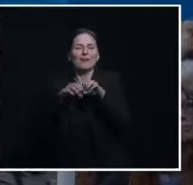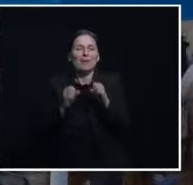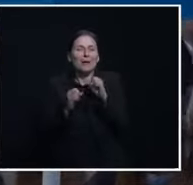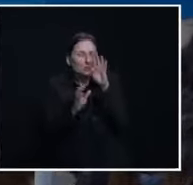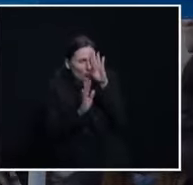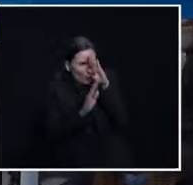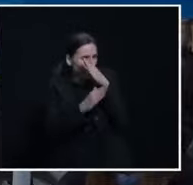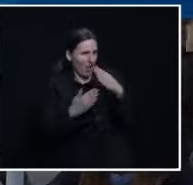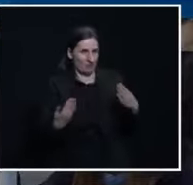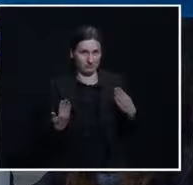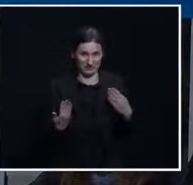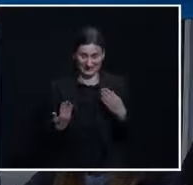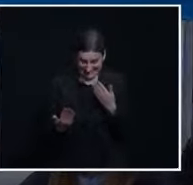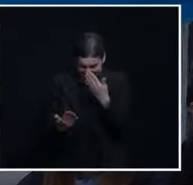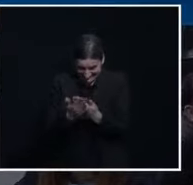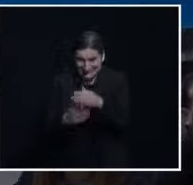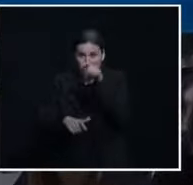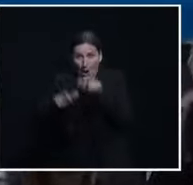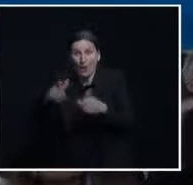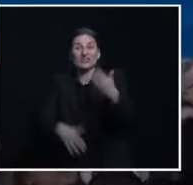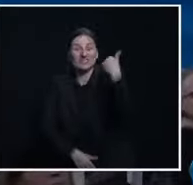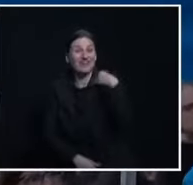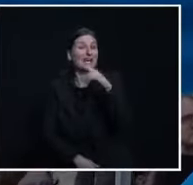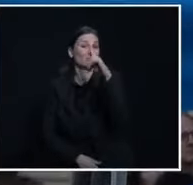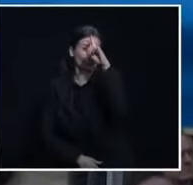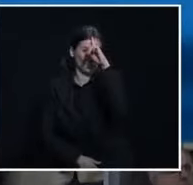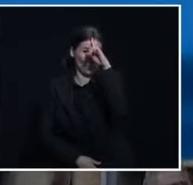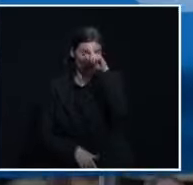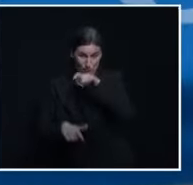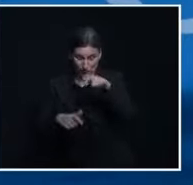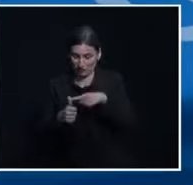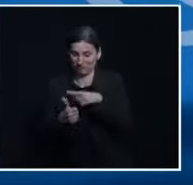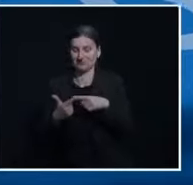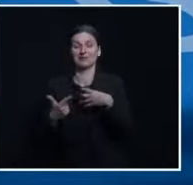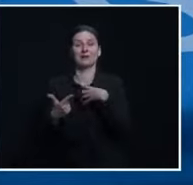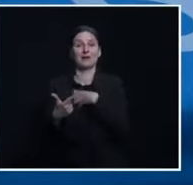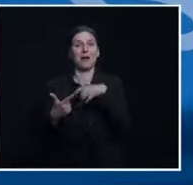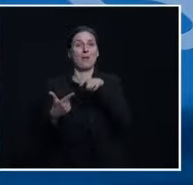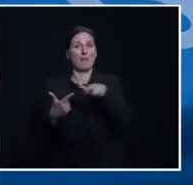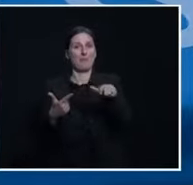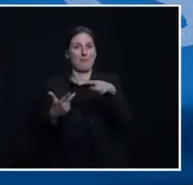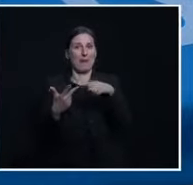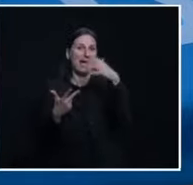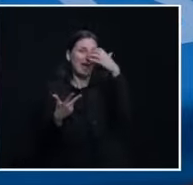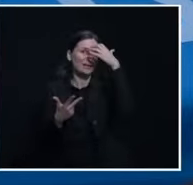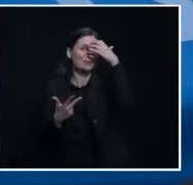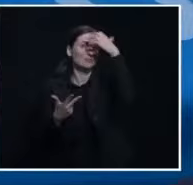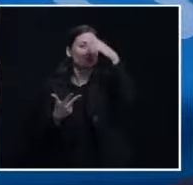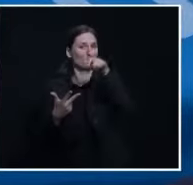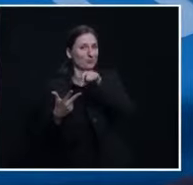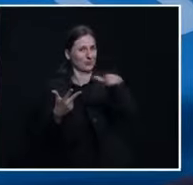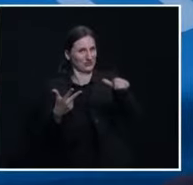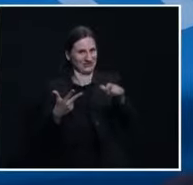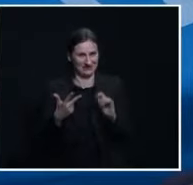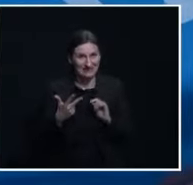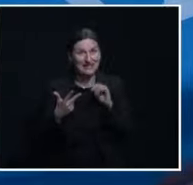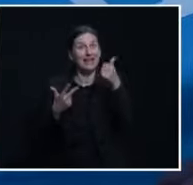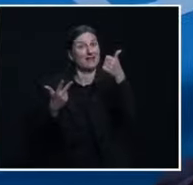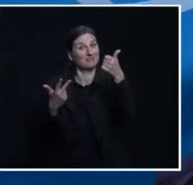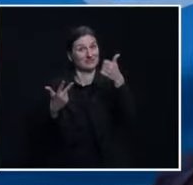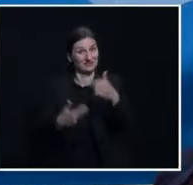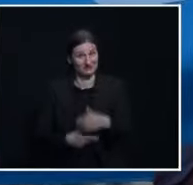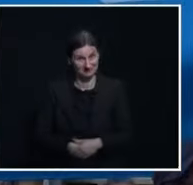Diese Menschen waren Deutsche, Bayern, Münchner, Münchnerinnen und